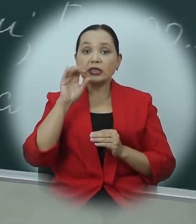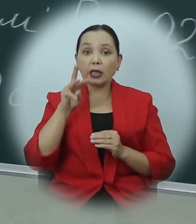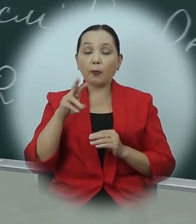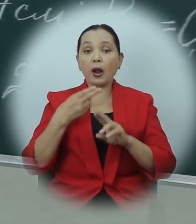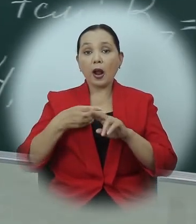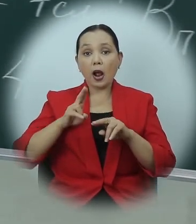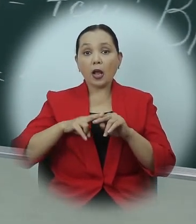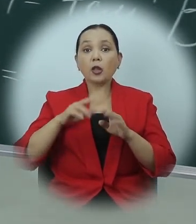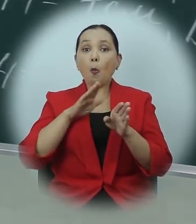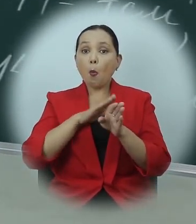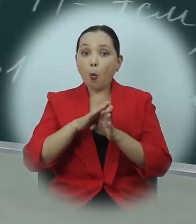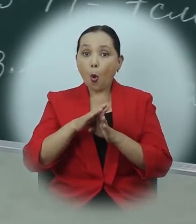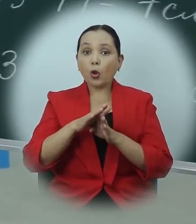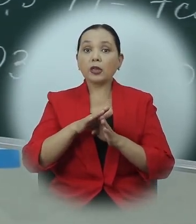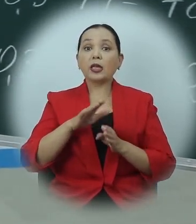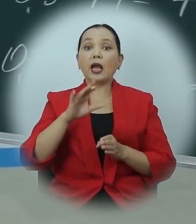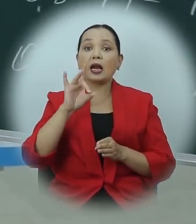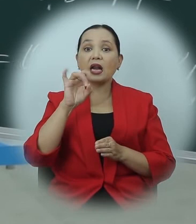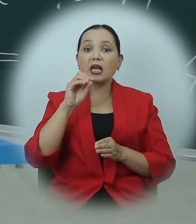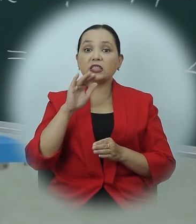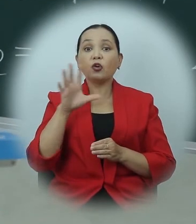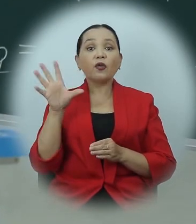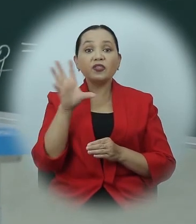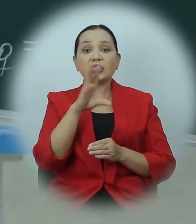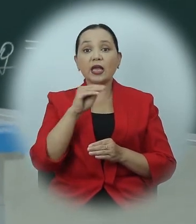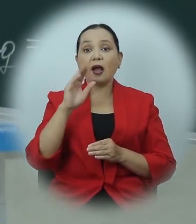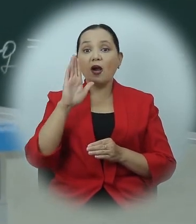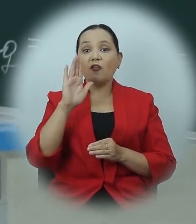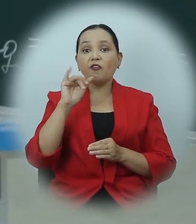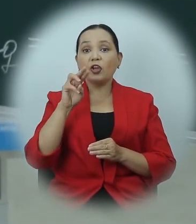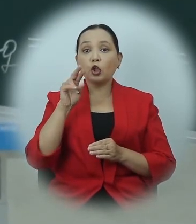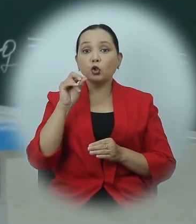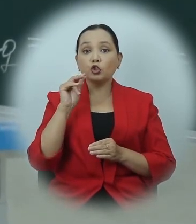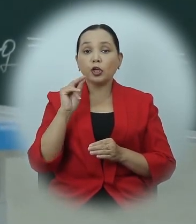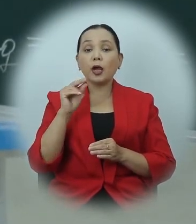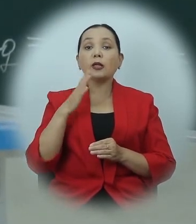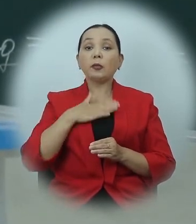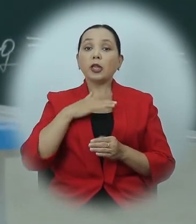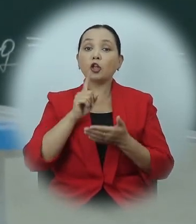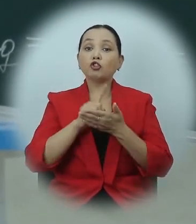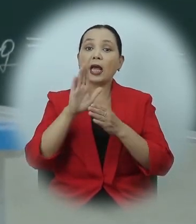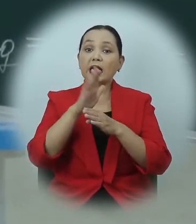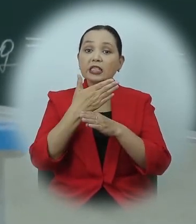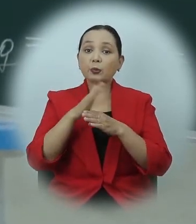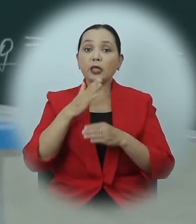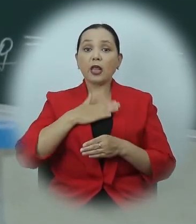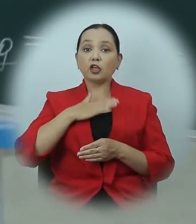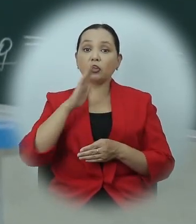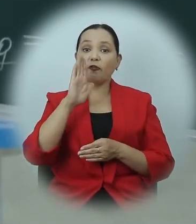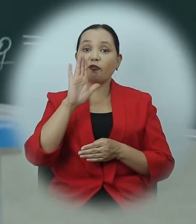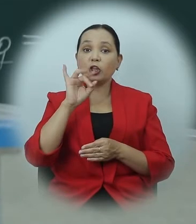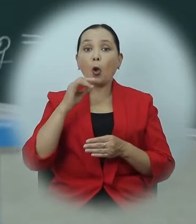Это полный раствор всех выточек. Теперь мы должны распределить наши выточки